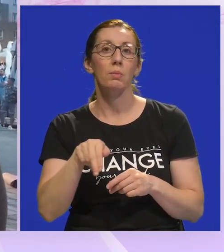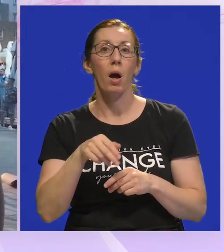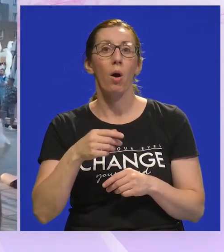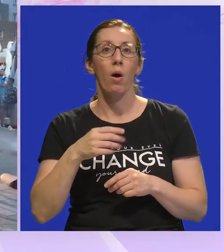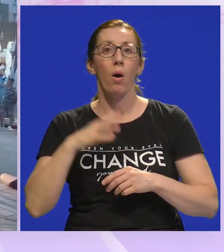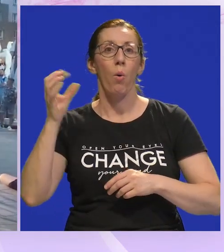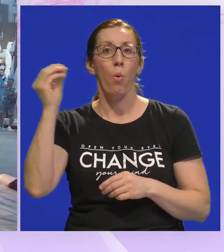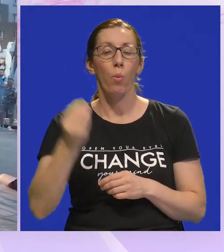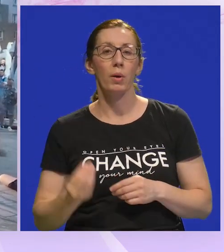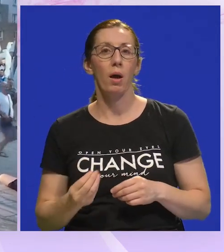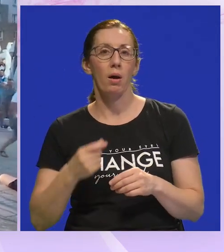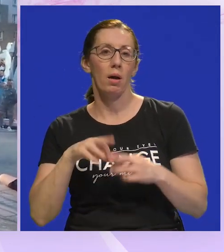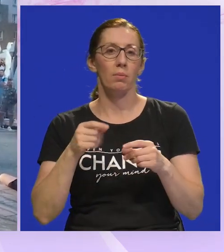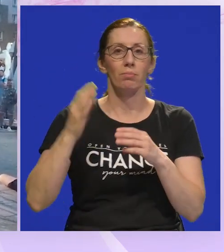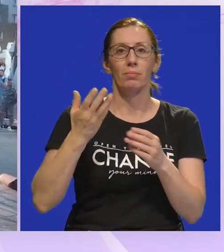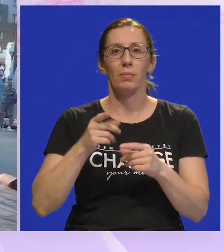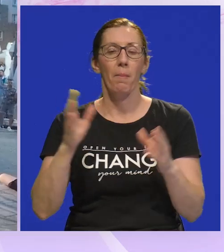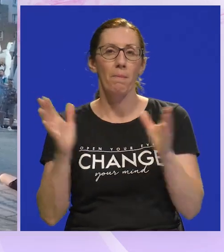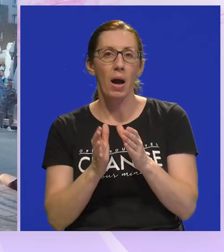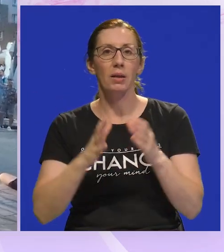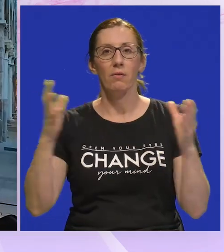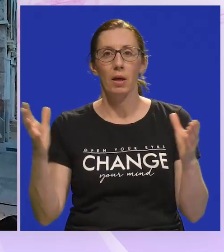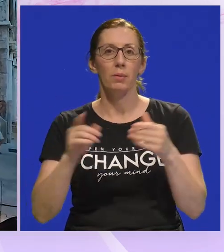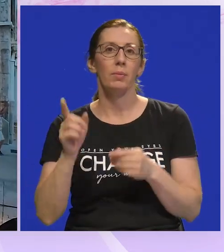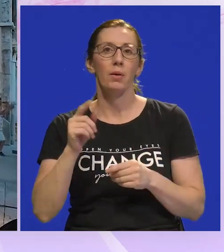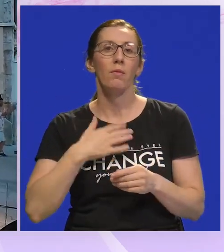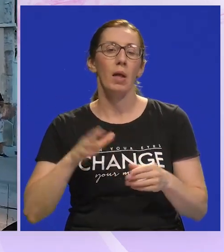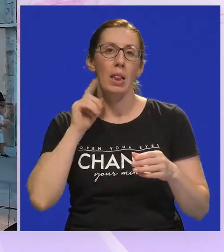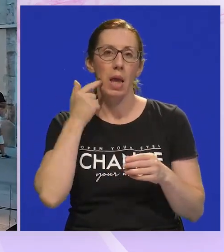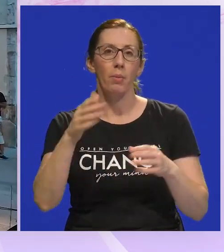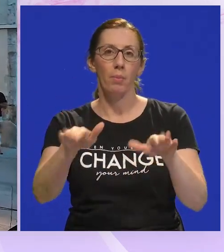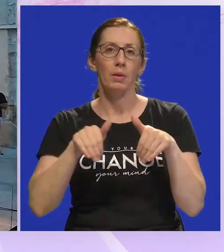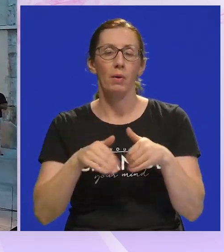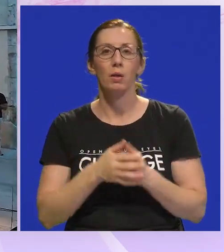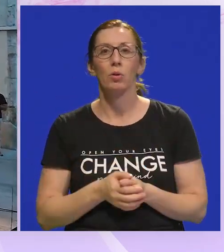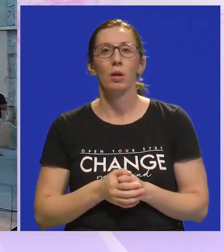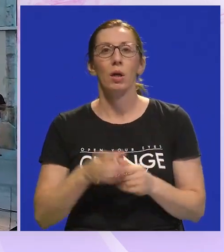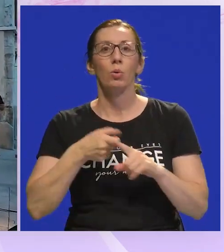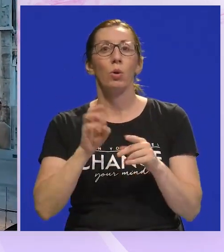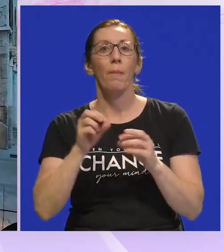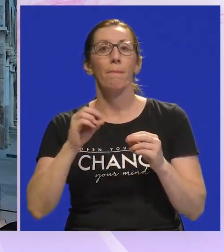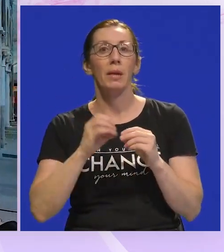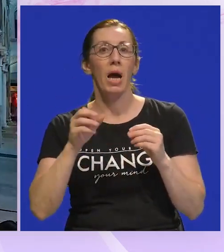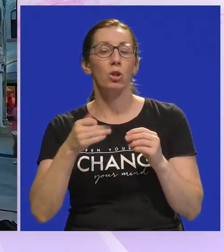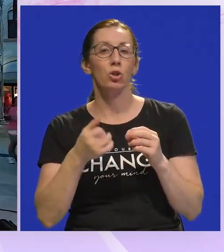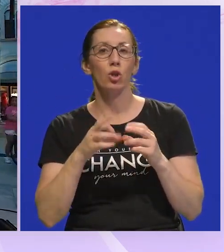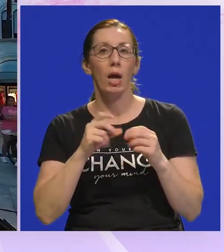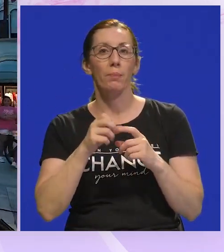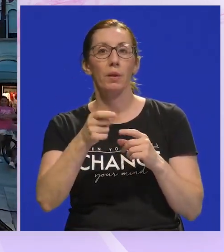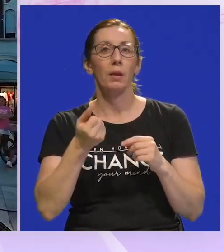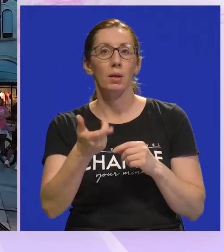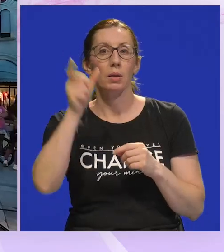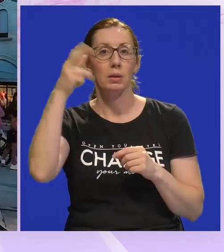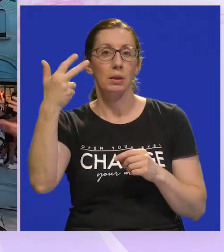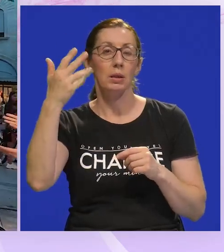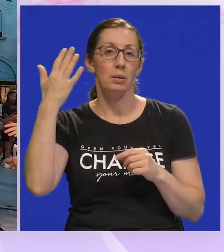većeg umjetničkog karaktera, one koji imaju manje, sve nekako lijepo prihvaćaju. Mješoviti zbor Kuda Matko Brajša Rašan